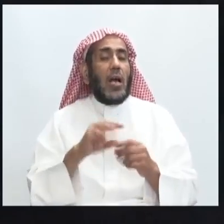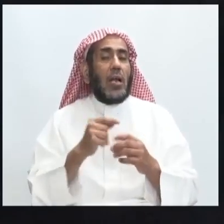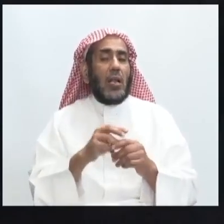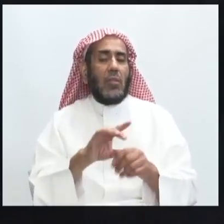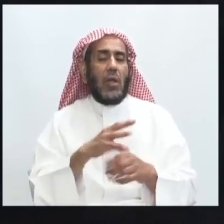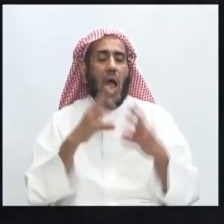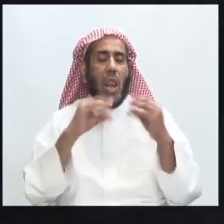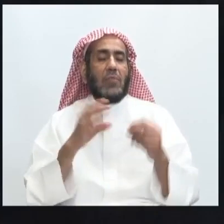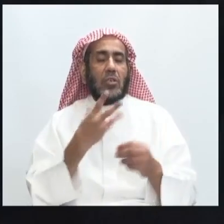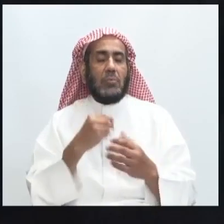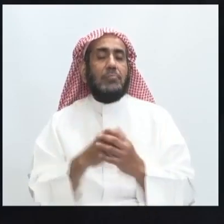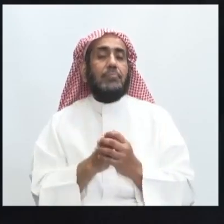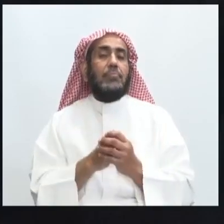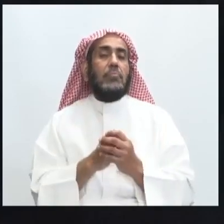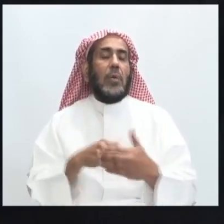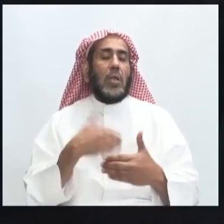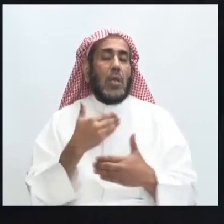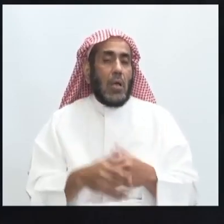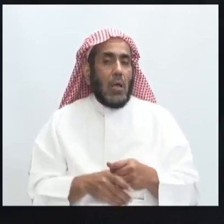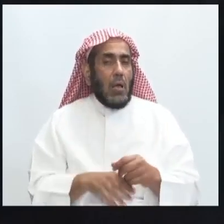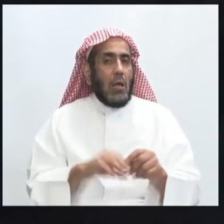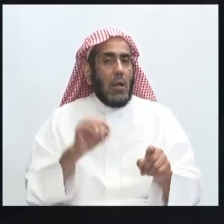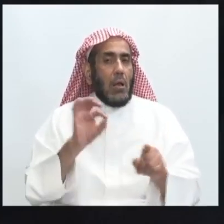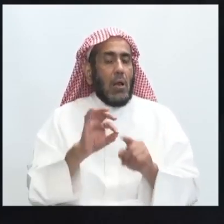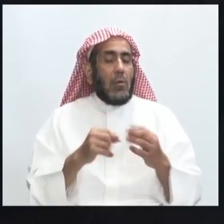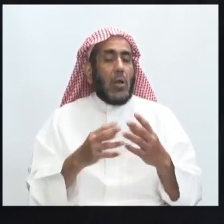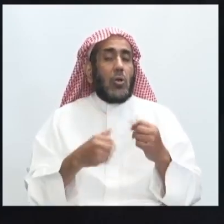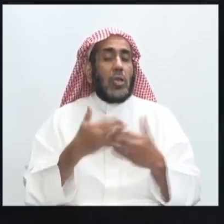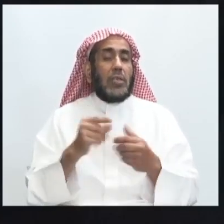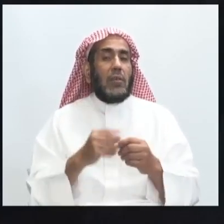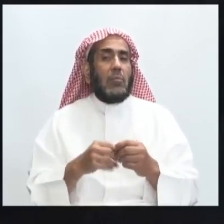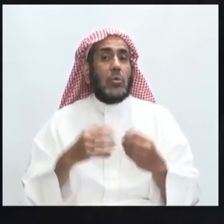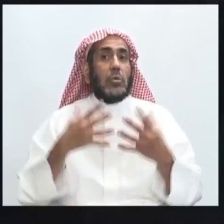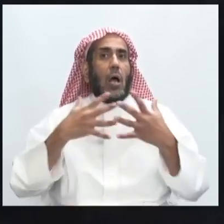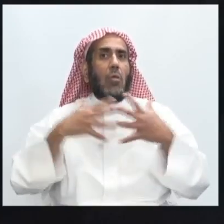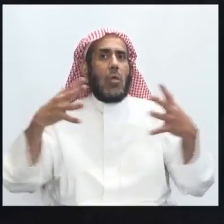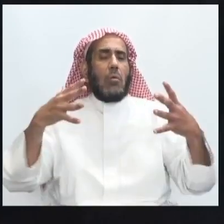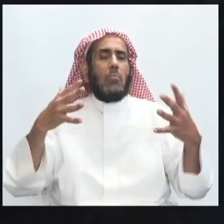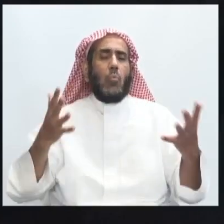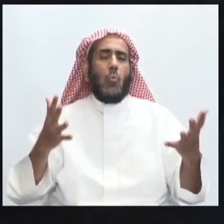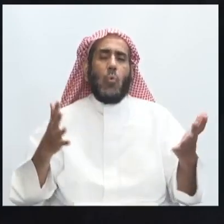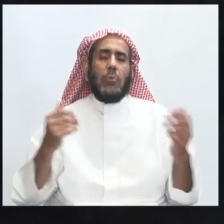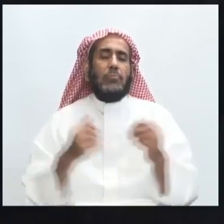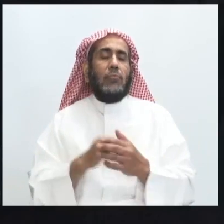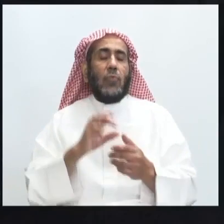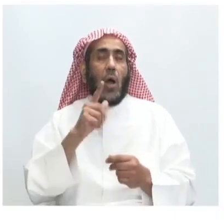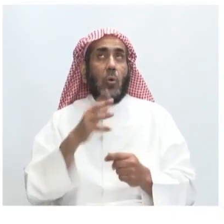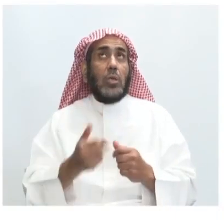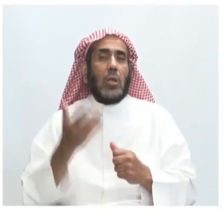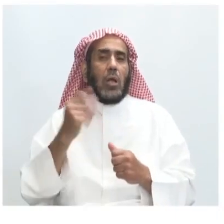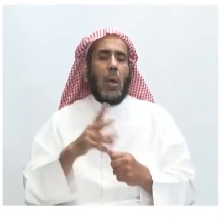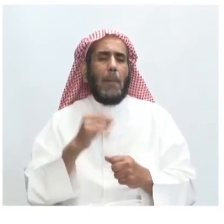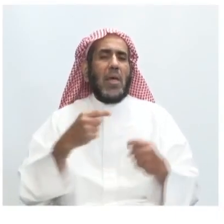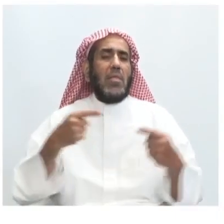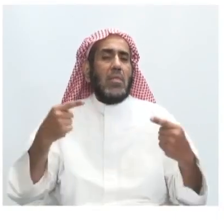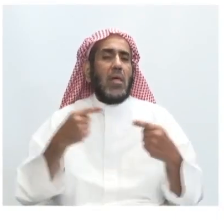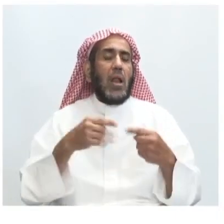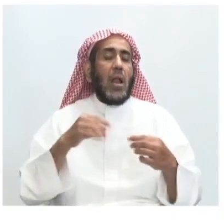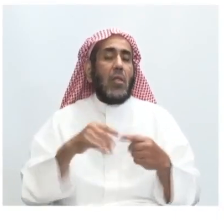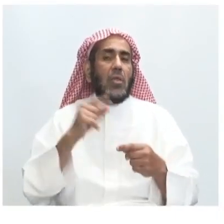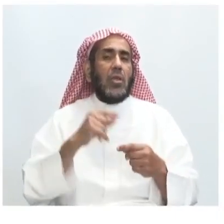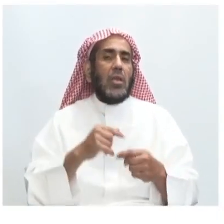جميل ايضا من الاغراض التي يخرج عليها استفهام هو التعظيم هو التعظيم فقوله تعالى من ذا الذي